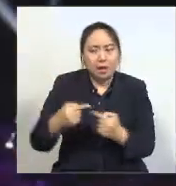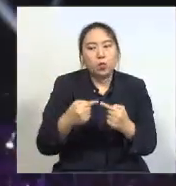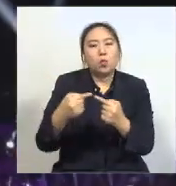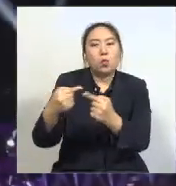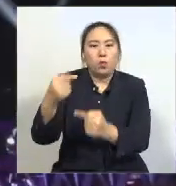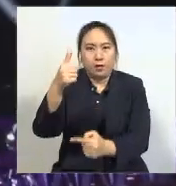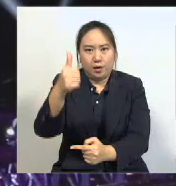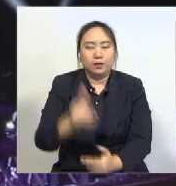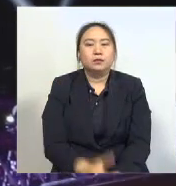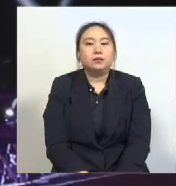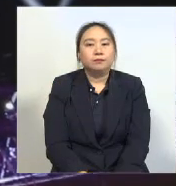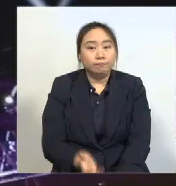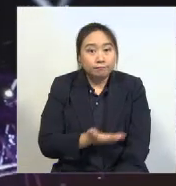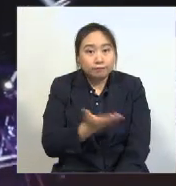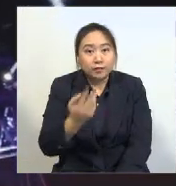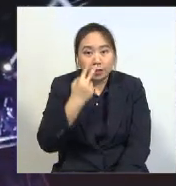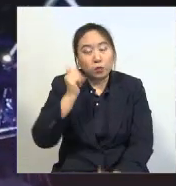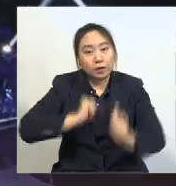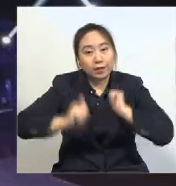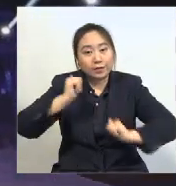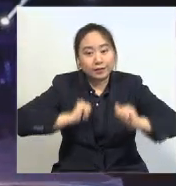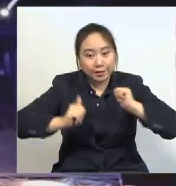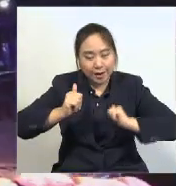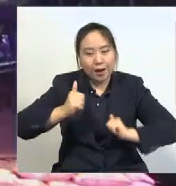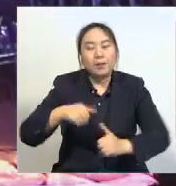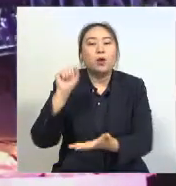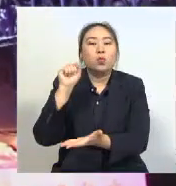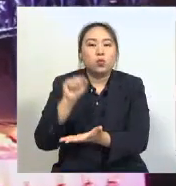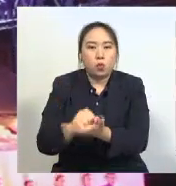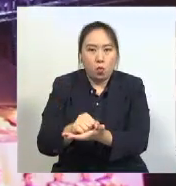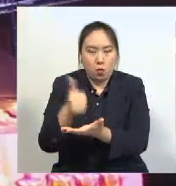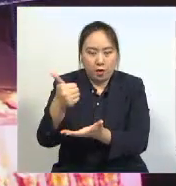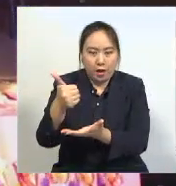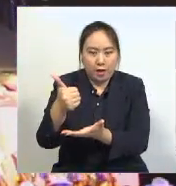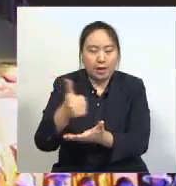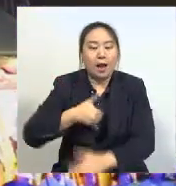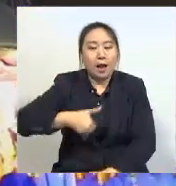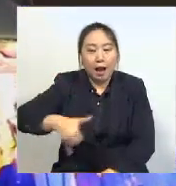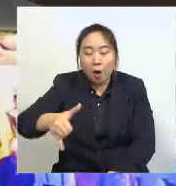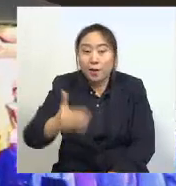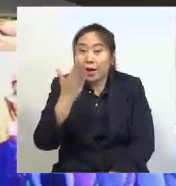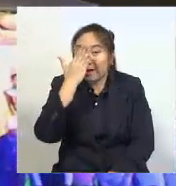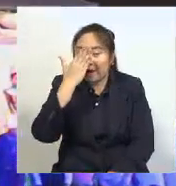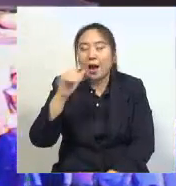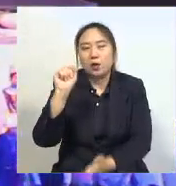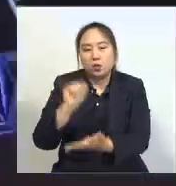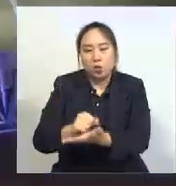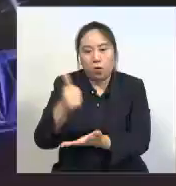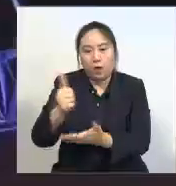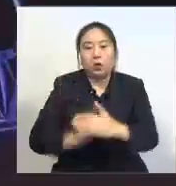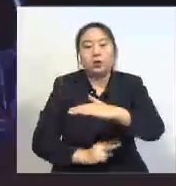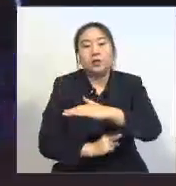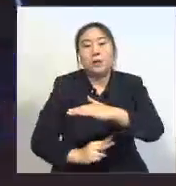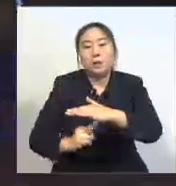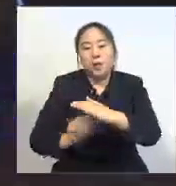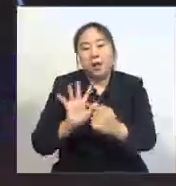จ้ะ ท่านผู้ชมสามารถเข้าชมการแสดงโดยสามารถสำรองที่นั่งได้ที่หน้างานจัดแสดงบริเวณสะพานข้ามแม่น้ำ